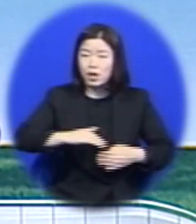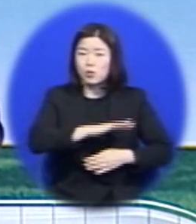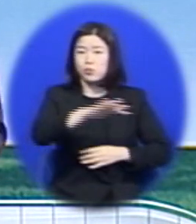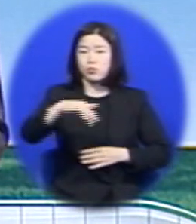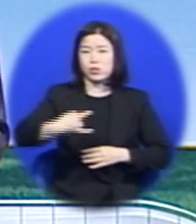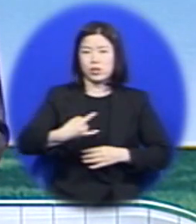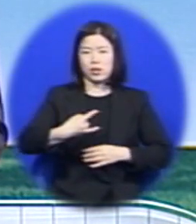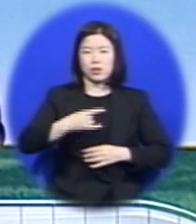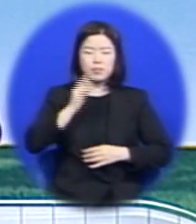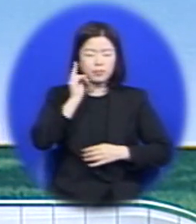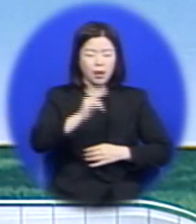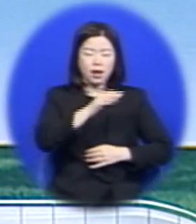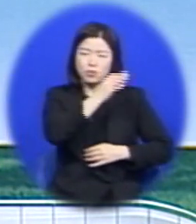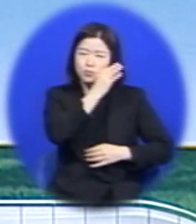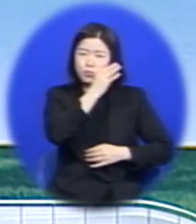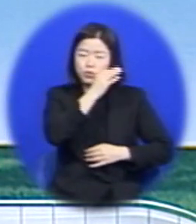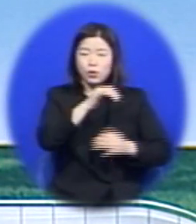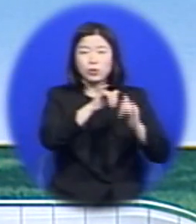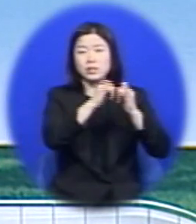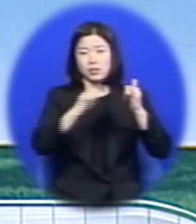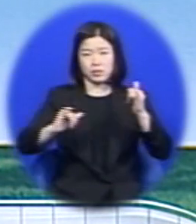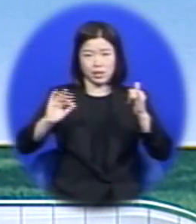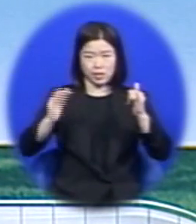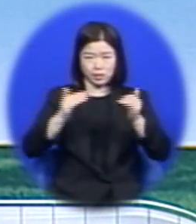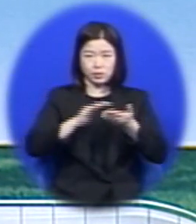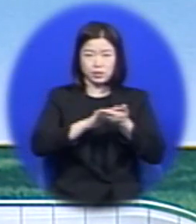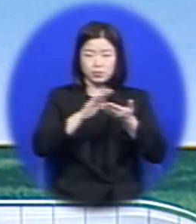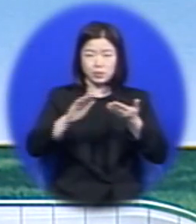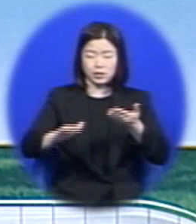아주 부끄러운 역사가 됐습니다.